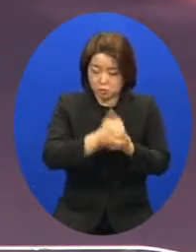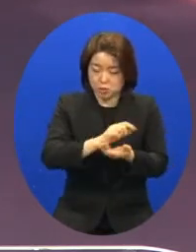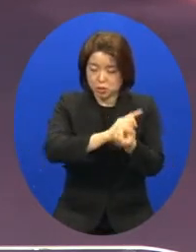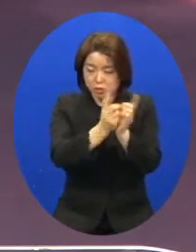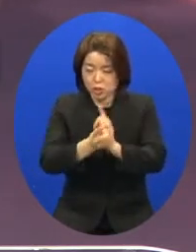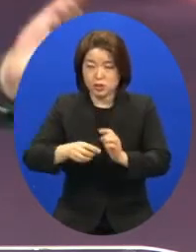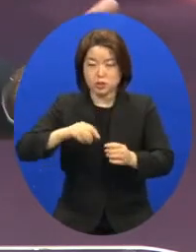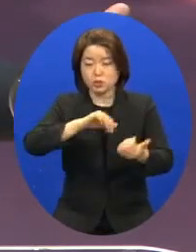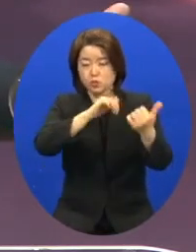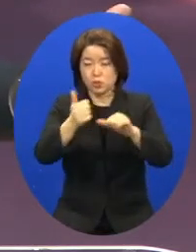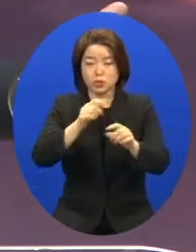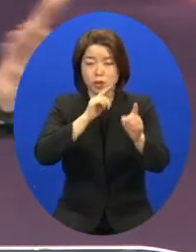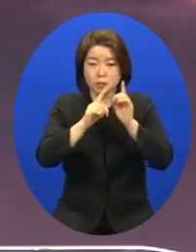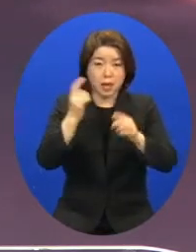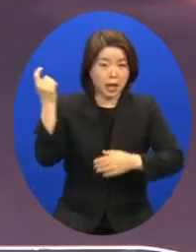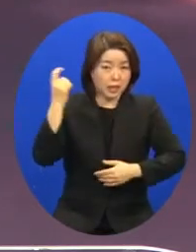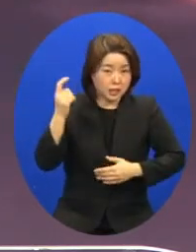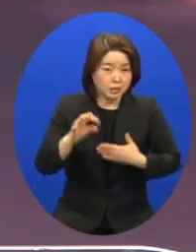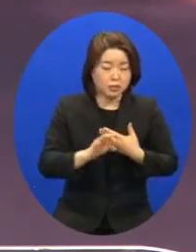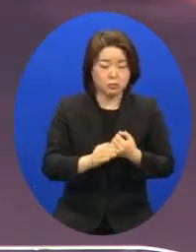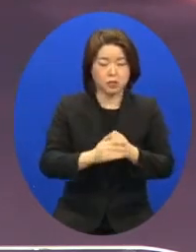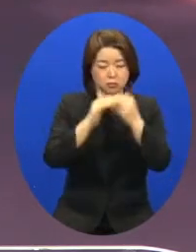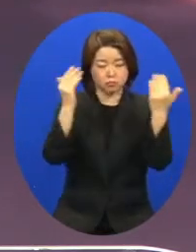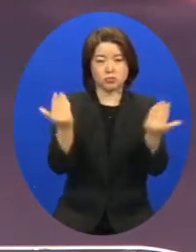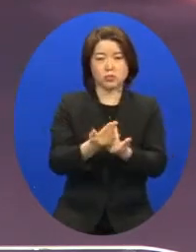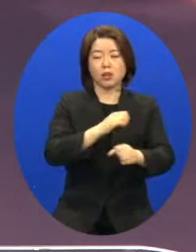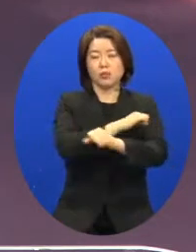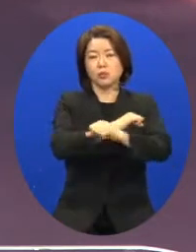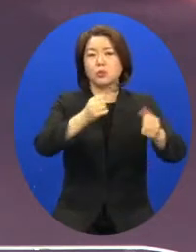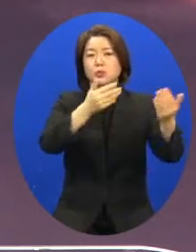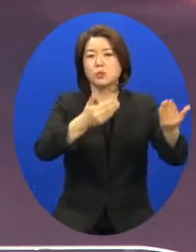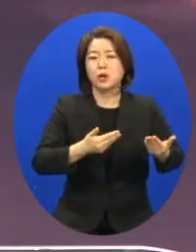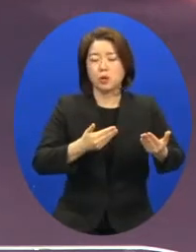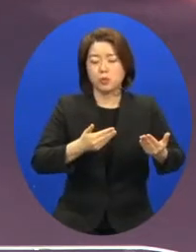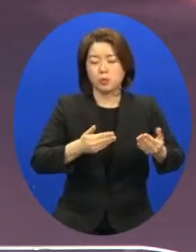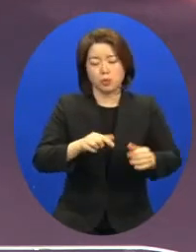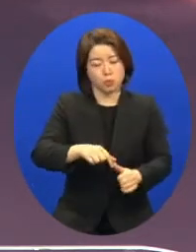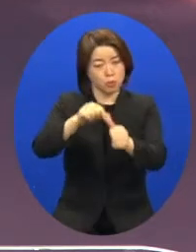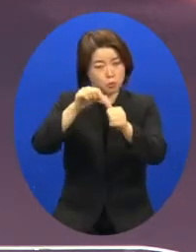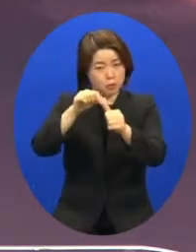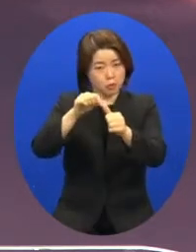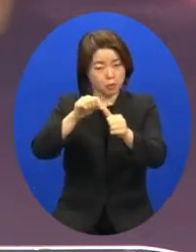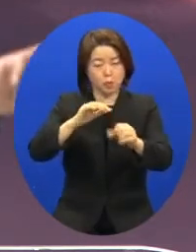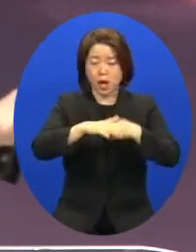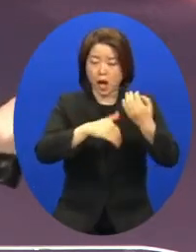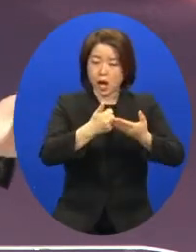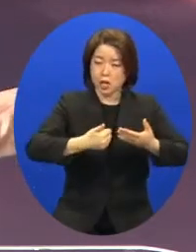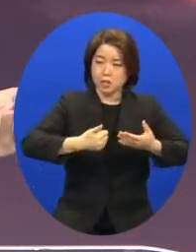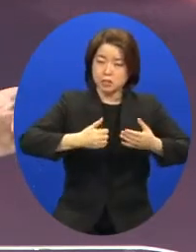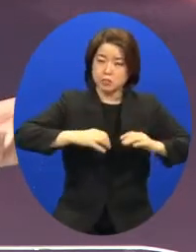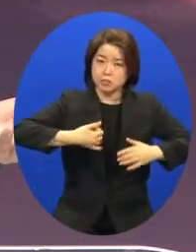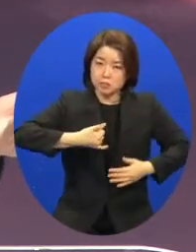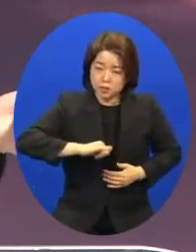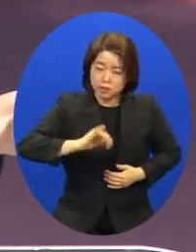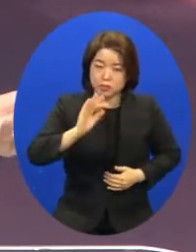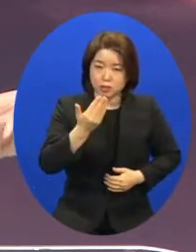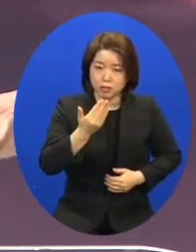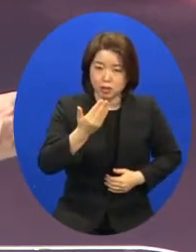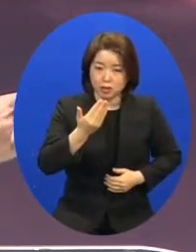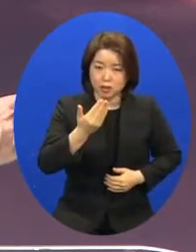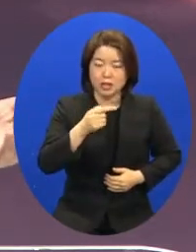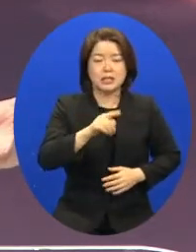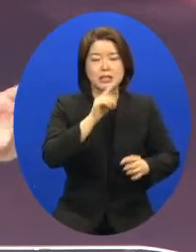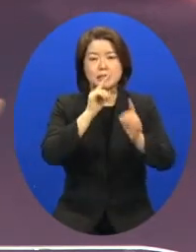다 용서받고 구원받고 하나님의 자녀가 되었다. 세상 지혜로는 이해가 안 되는